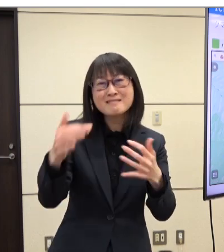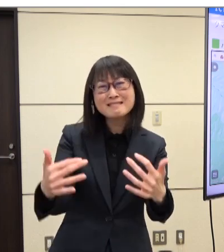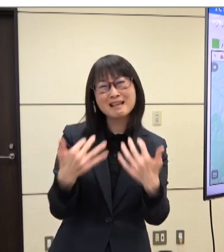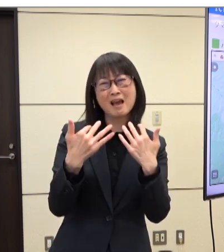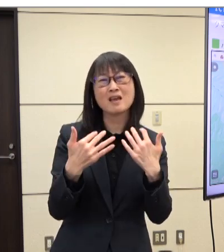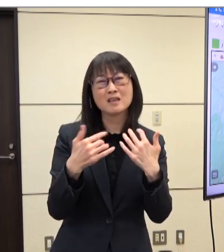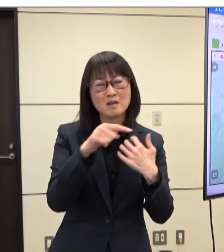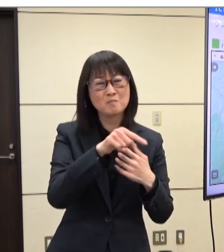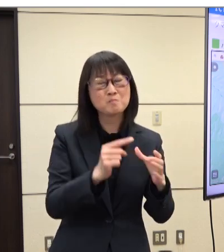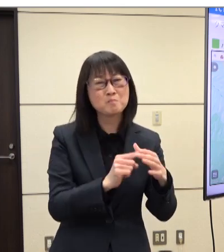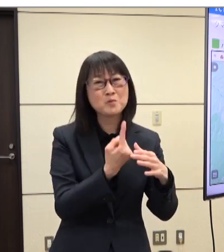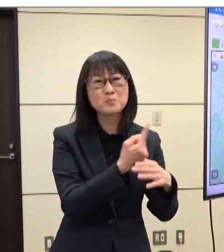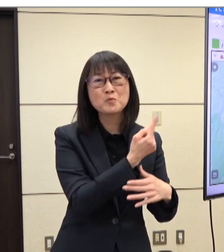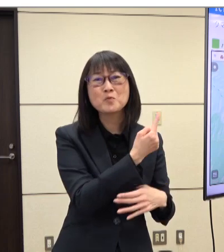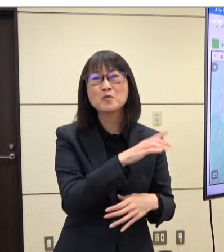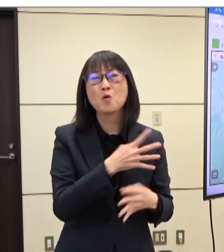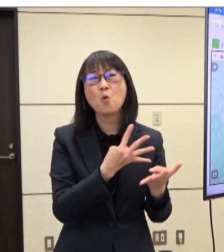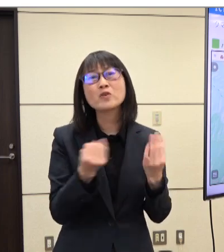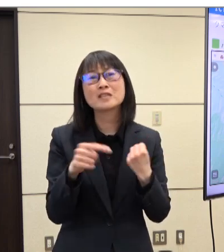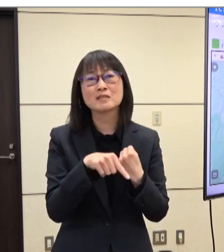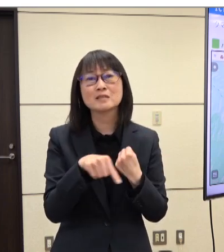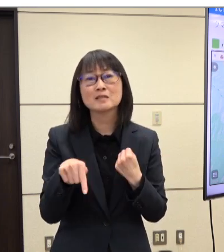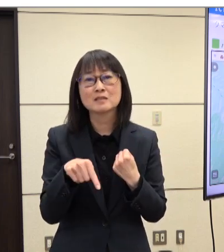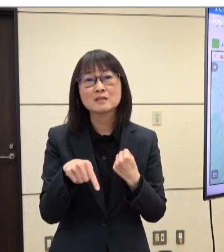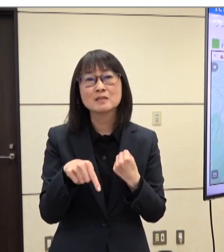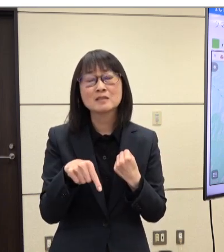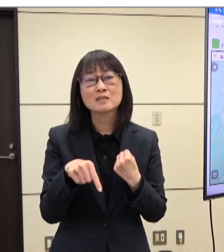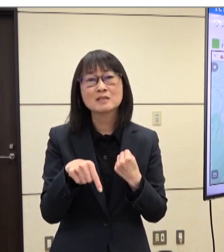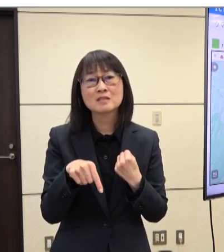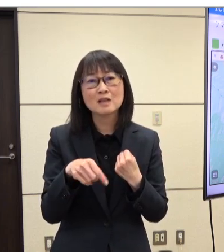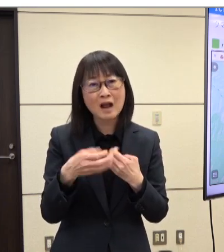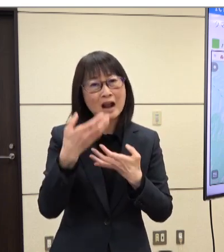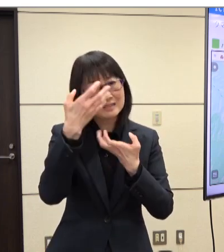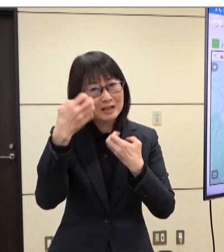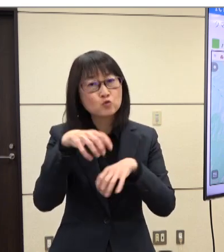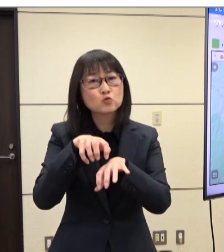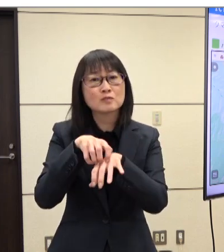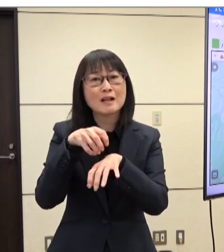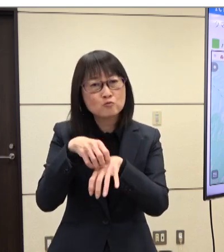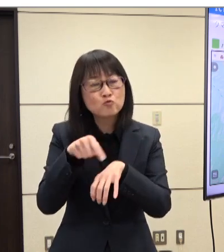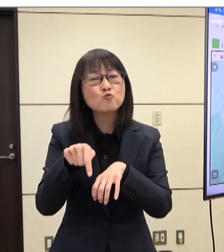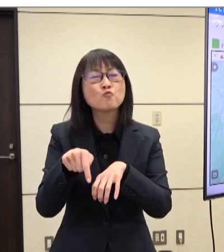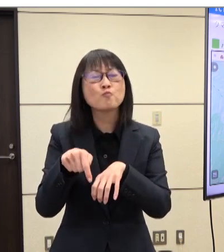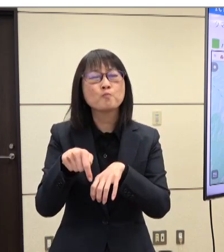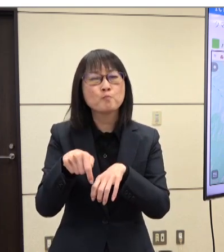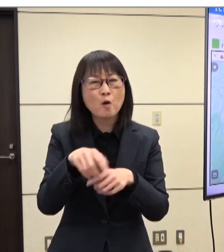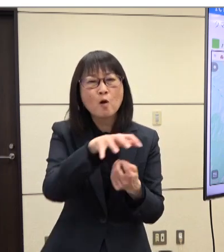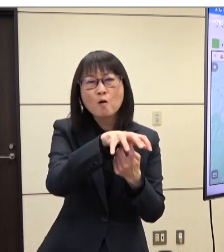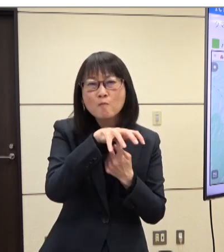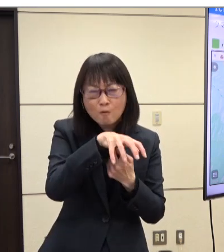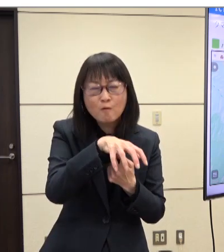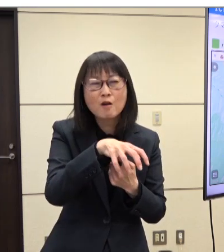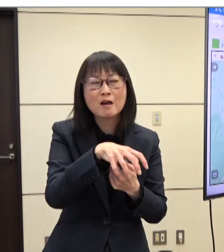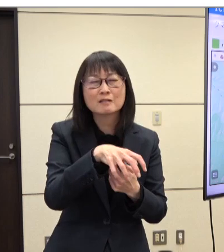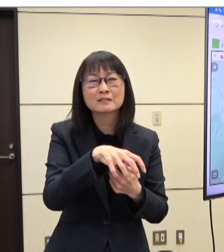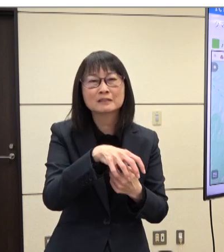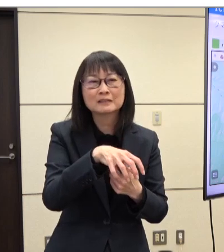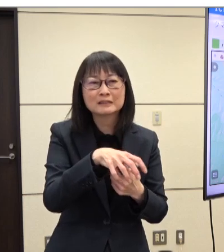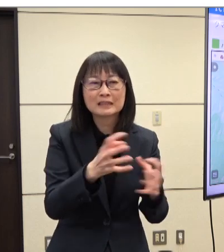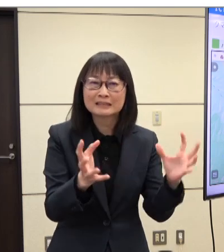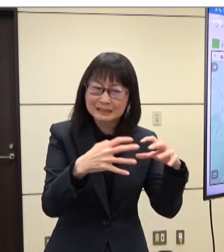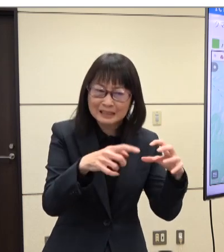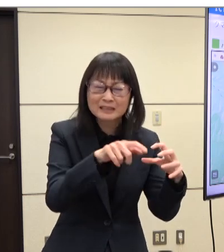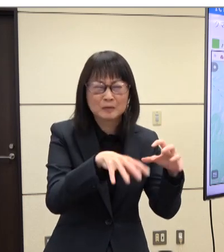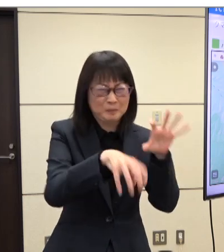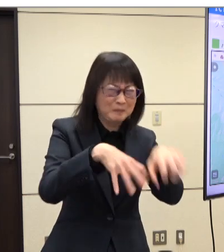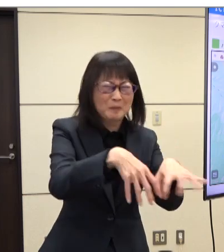による農作物被害なども相変わらずまだありますので、その点ではまず我々も対策を取るため